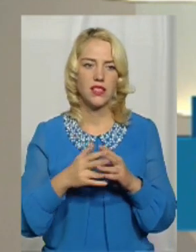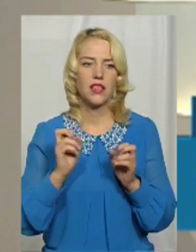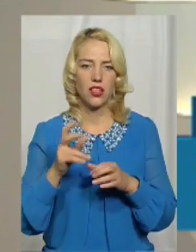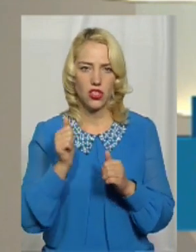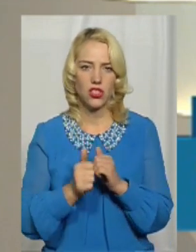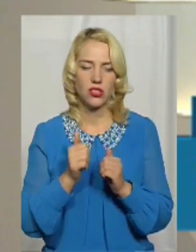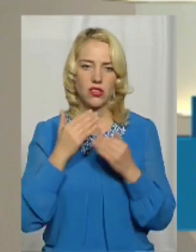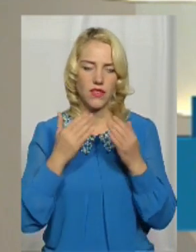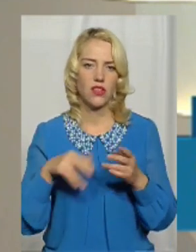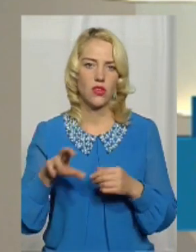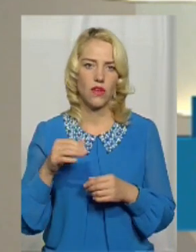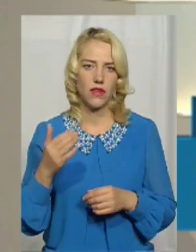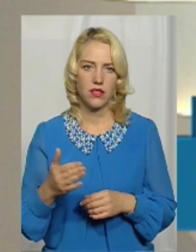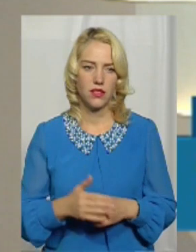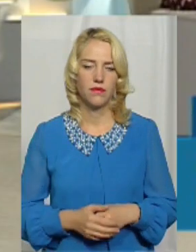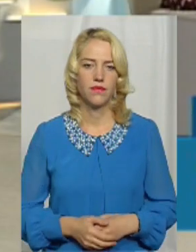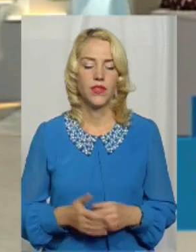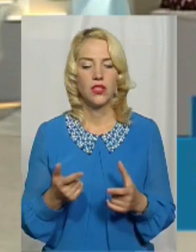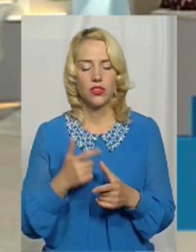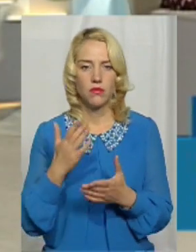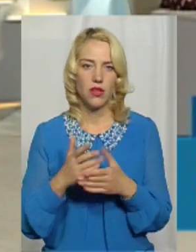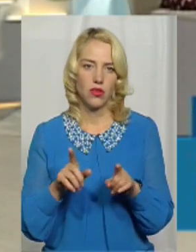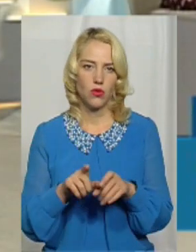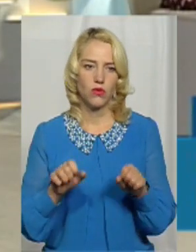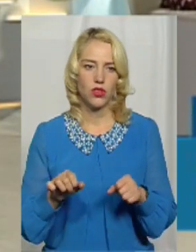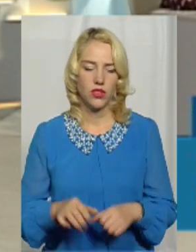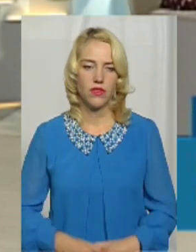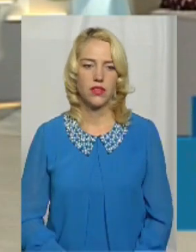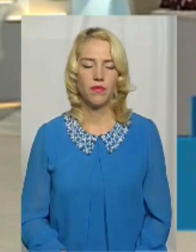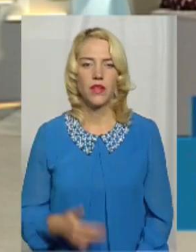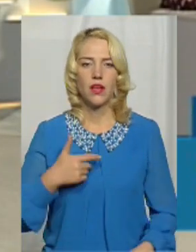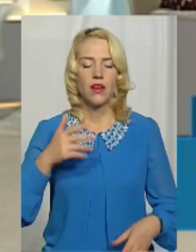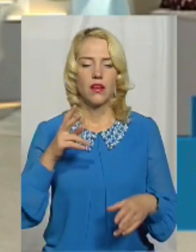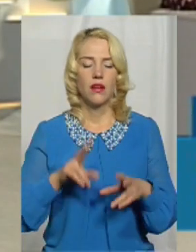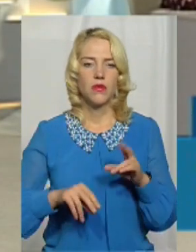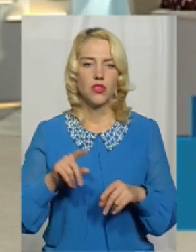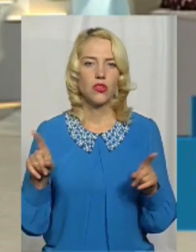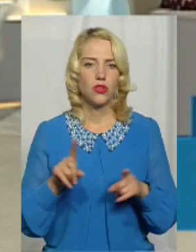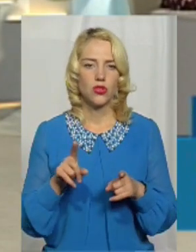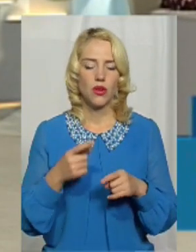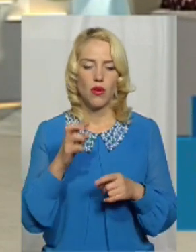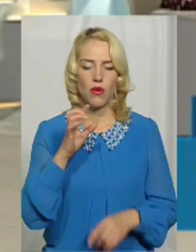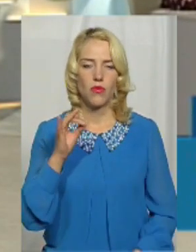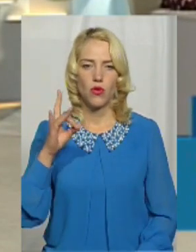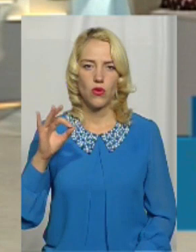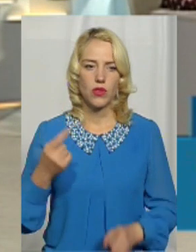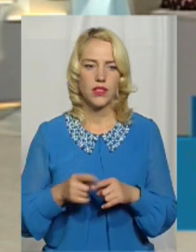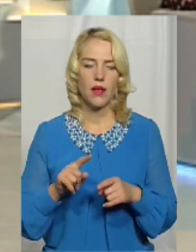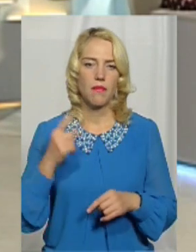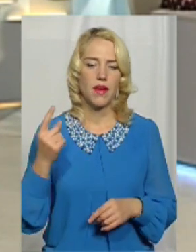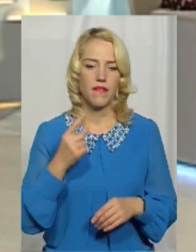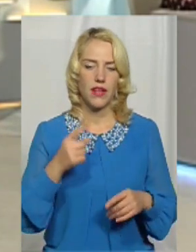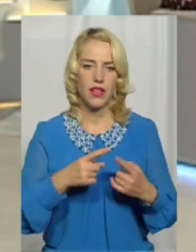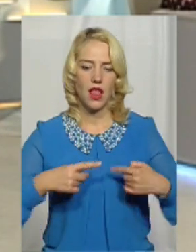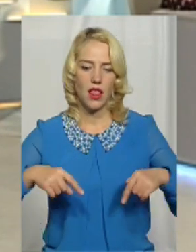часто звертаються і мають таку можливість? Так, вважаю, що оскільки бюро – це, можна так сказати, первинна ланка